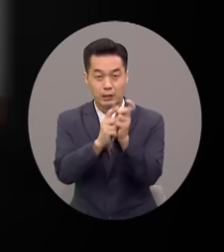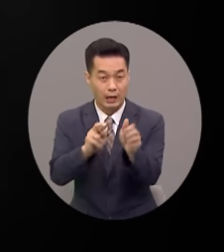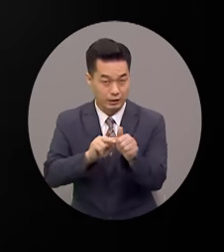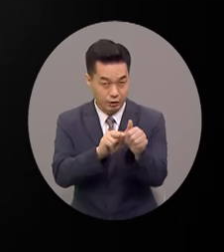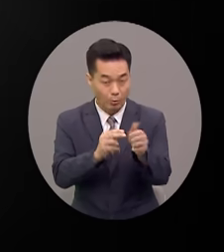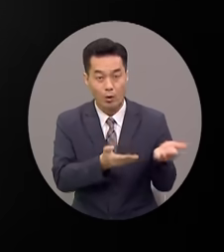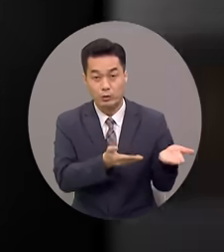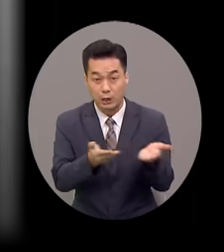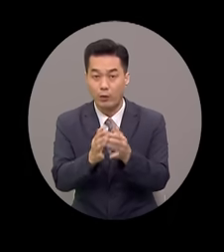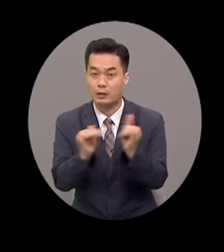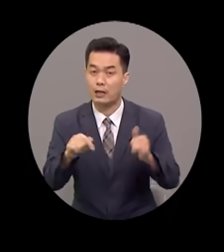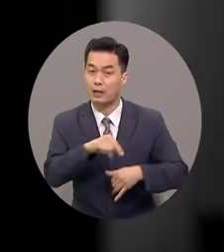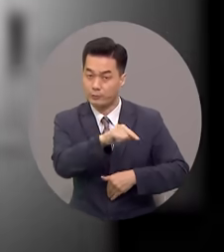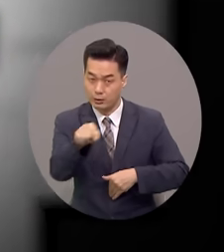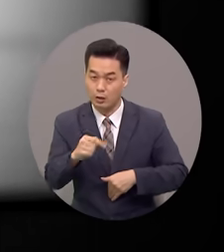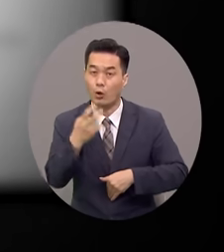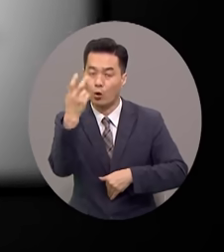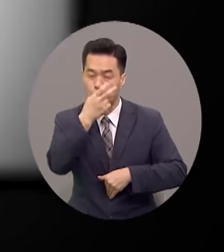수사를확대할계획입니다